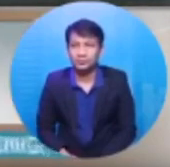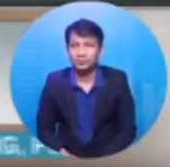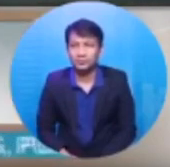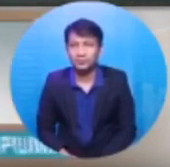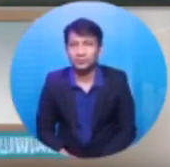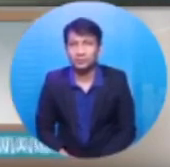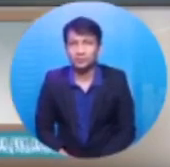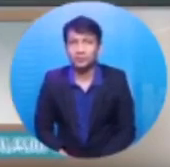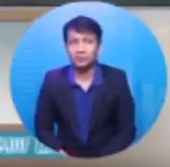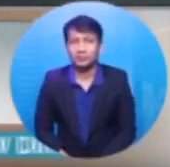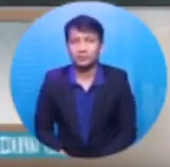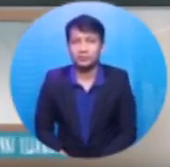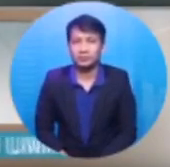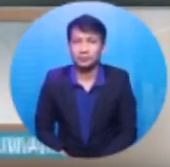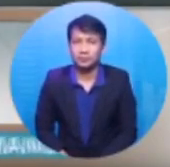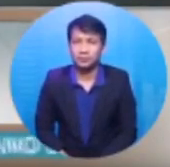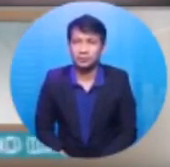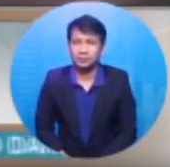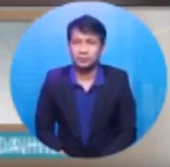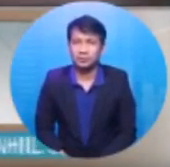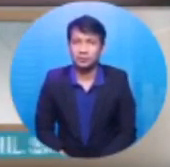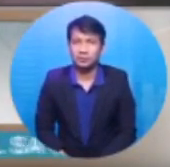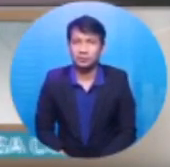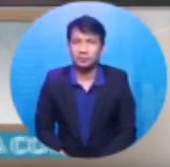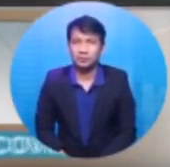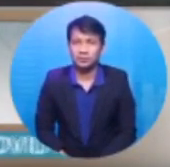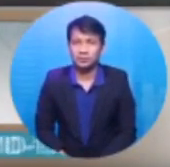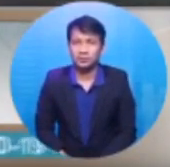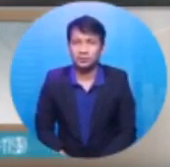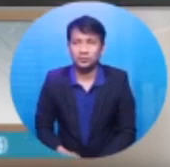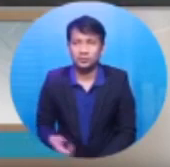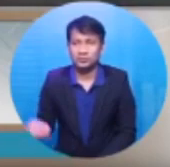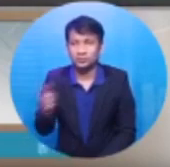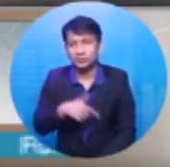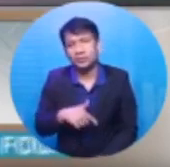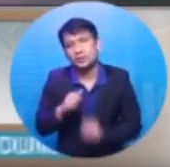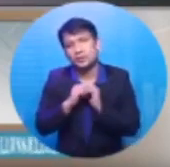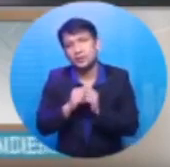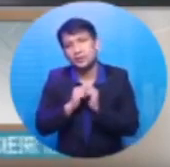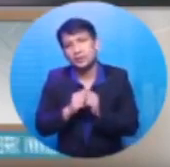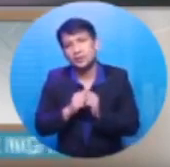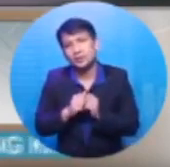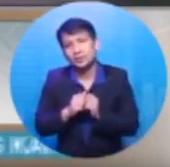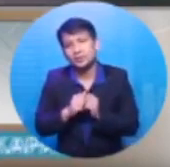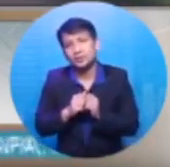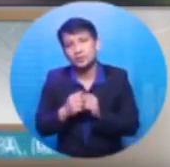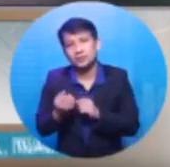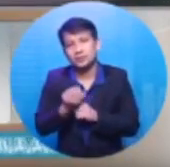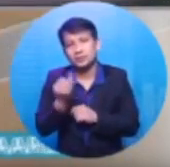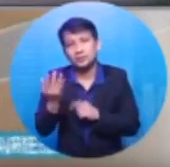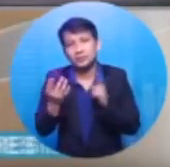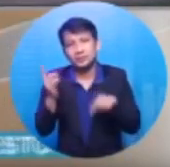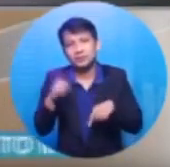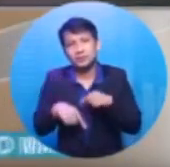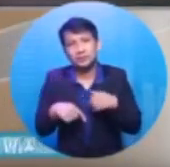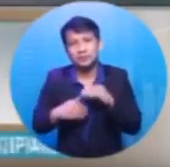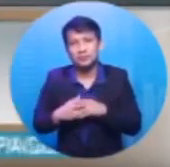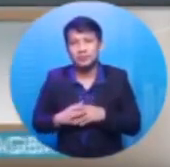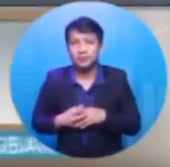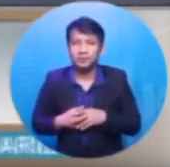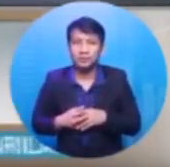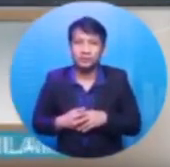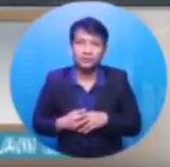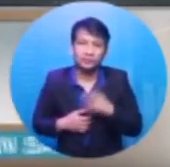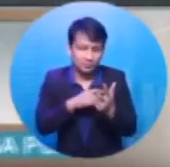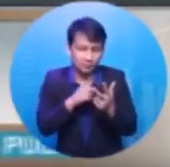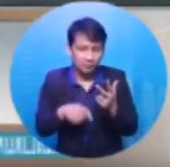ka. Hello, sir. Oo. Ang kasama ko lang po doon na hindi minor de edad. Tatlo